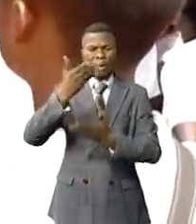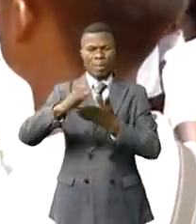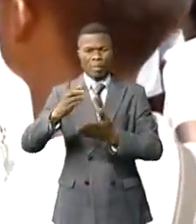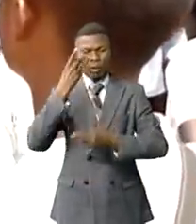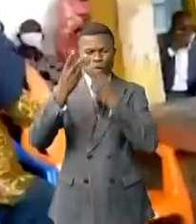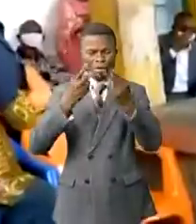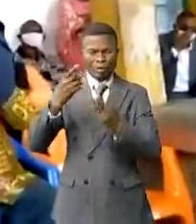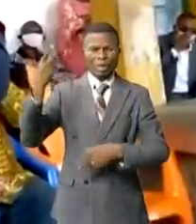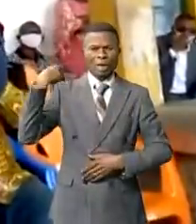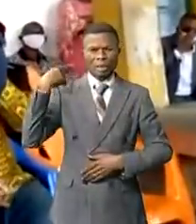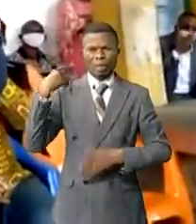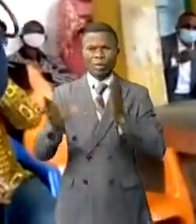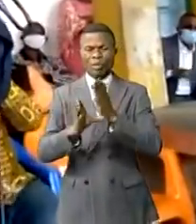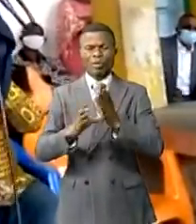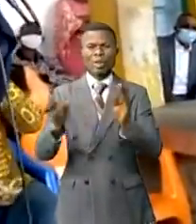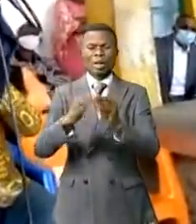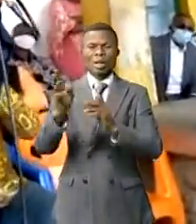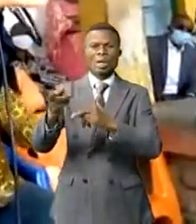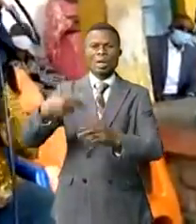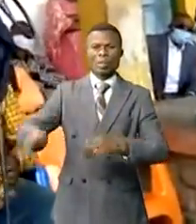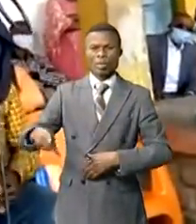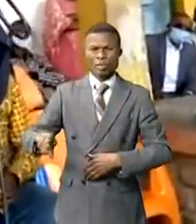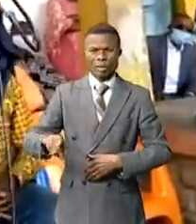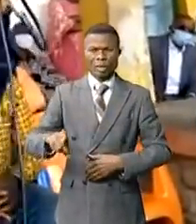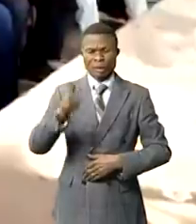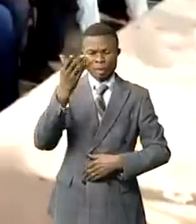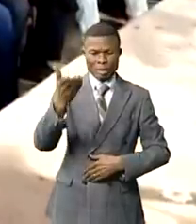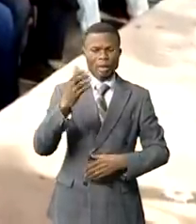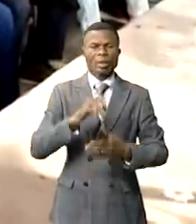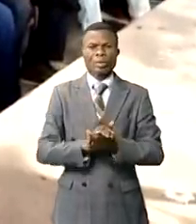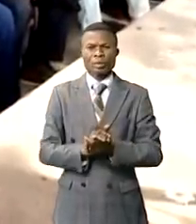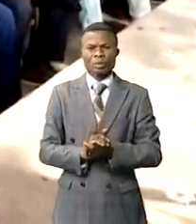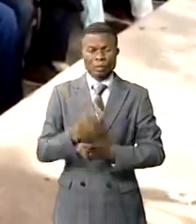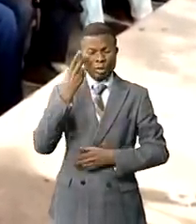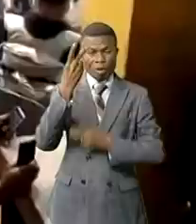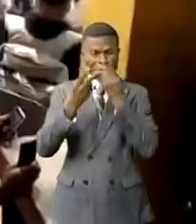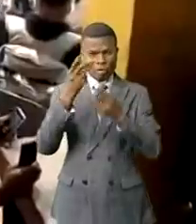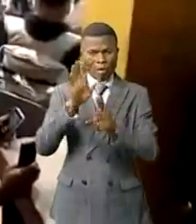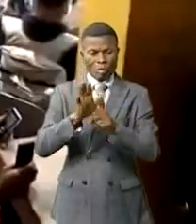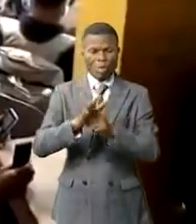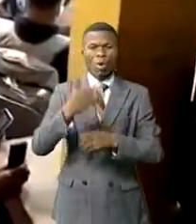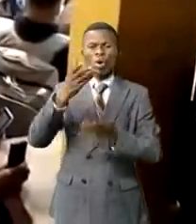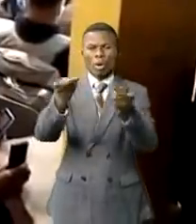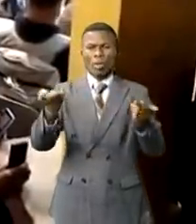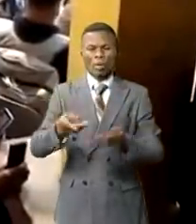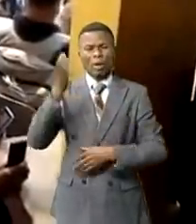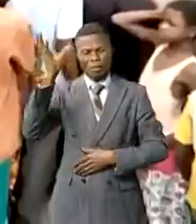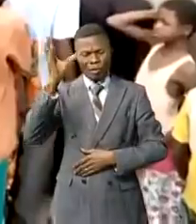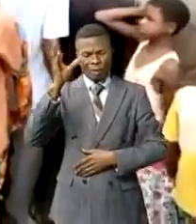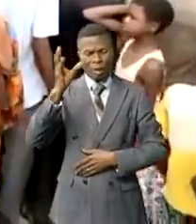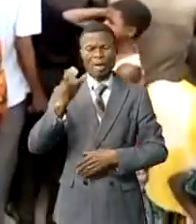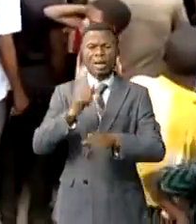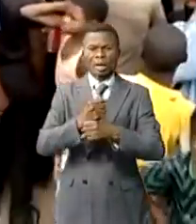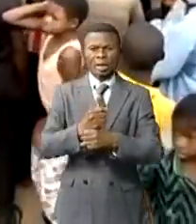de l'honorable vice-président de l'Assemblée provinciale de Lomami, Clovis Noumbi Noumbi. Sa visite dans plusieurs centres et villages a fait l'objet